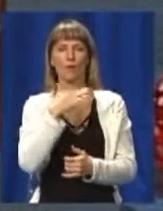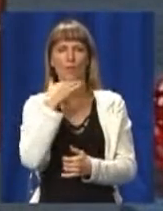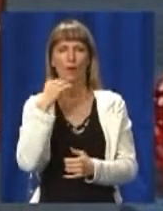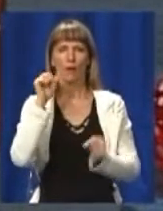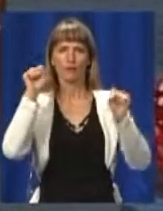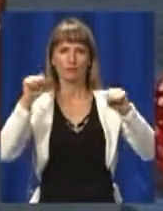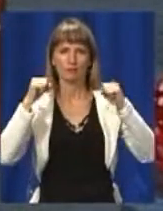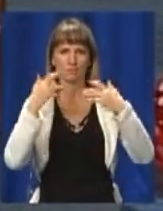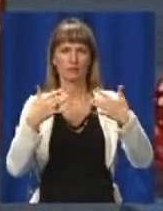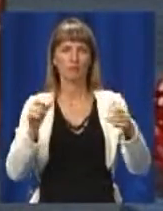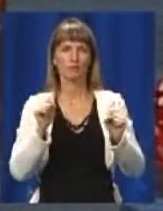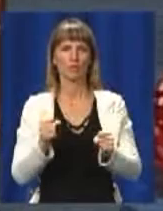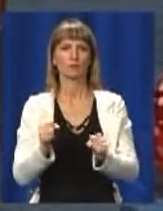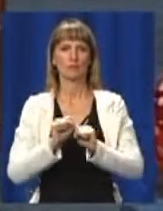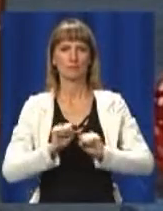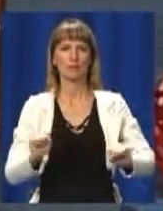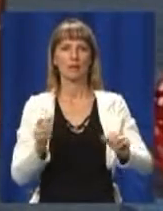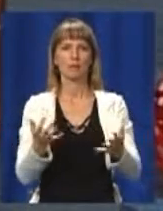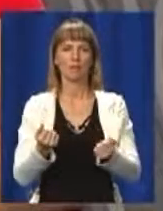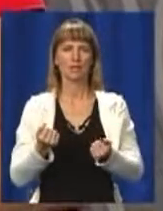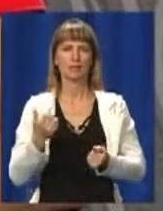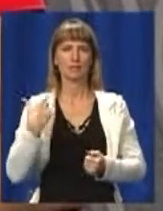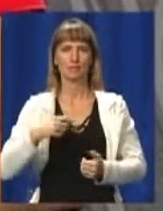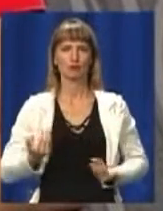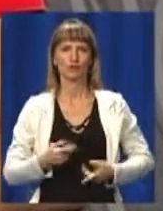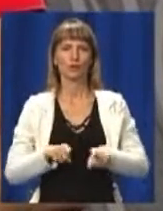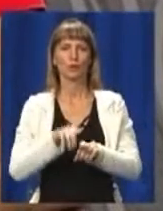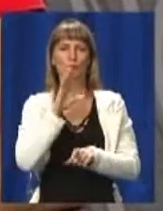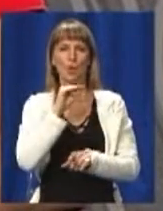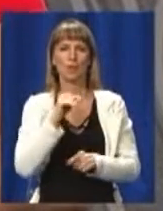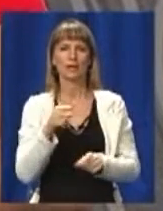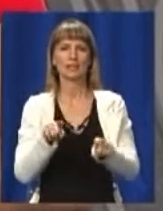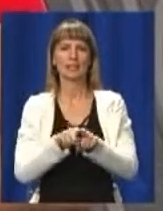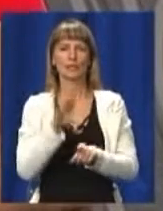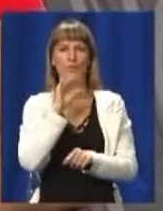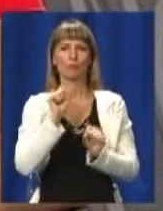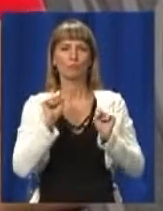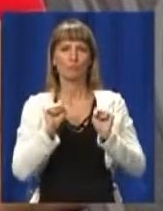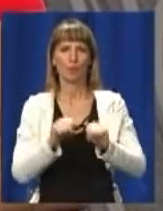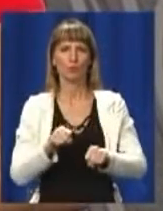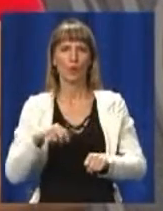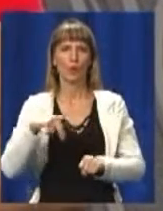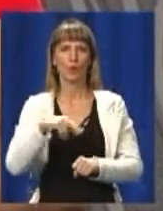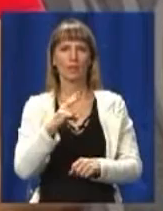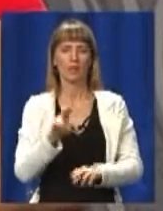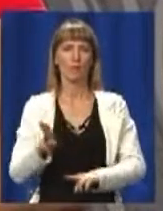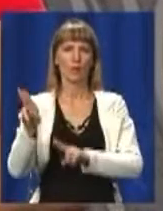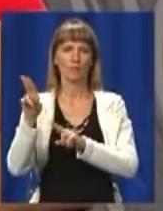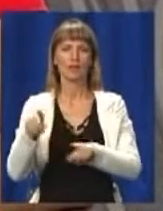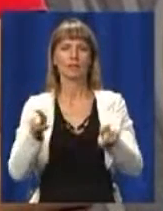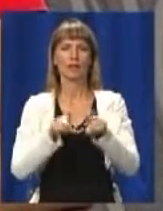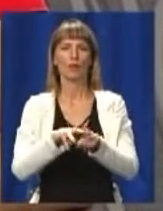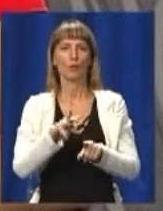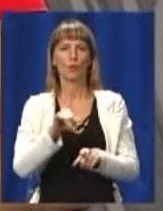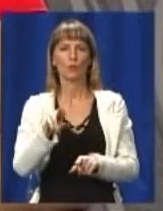насправді вони можуть сміливо брати до себе жити такого песика. Іноді, до речі, з такими собаками можна навіть ходити на полювання. Також